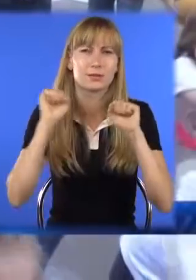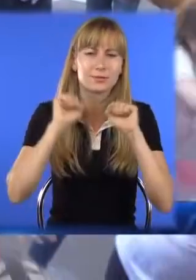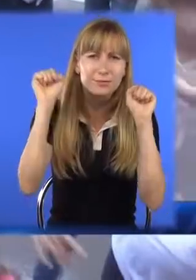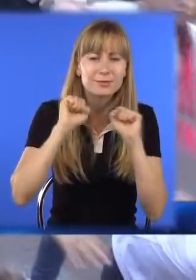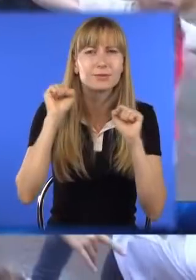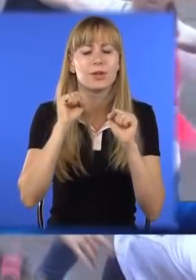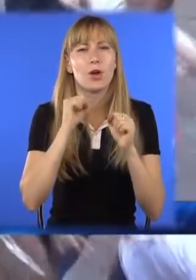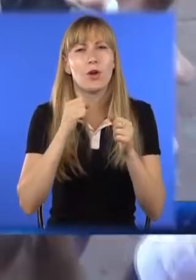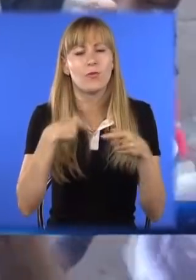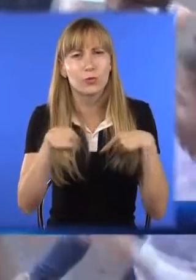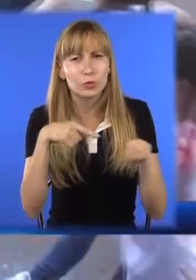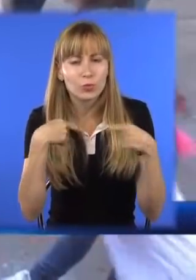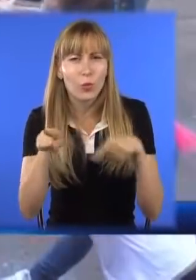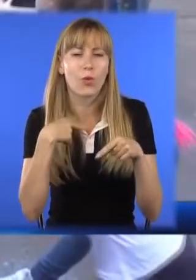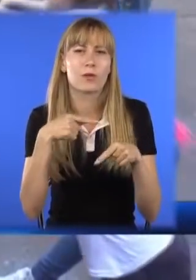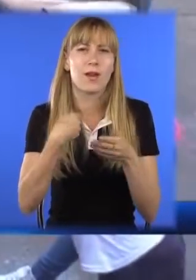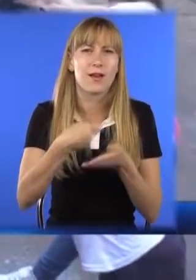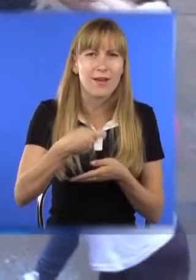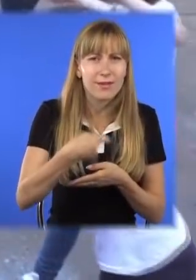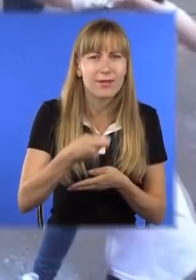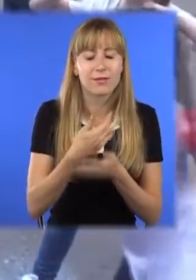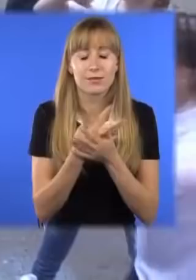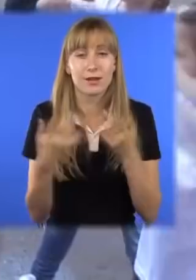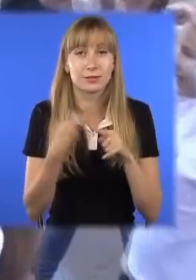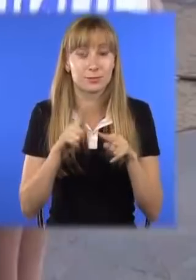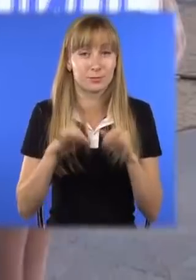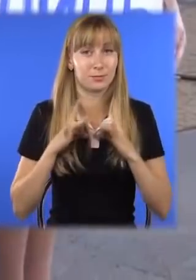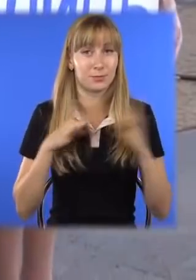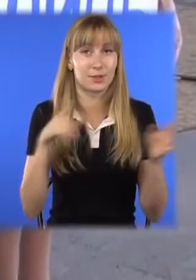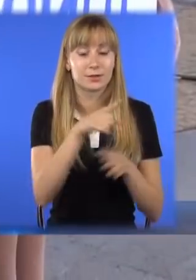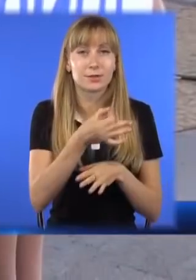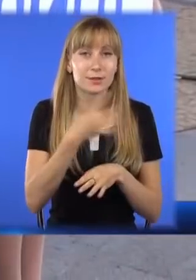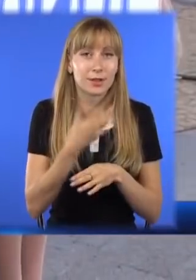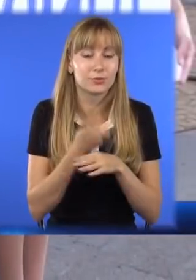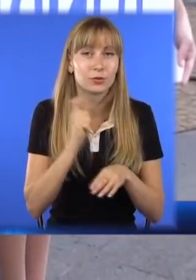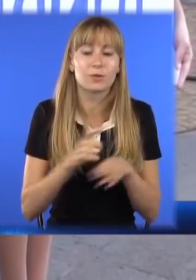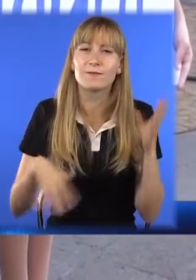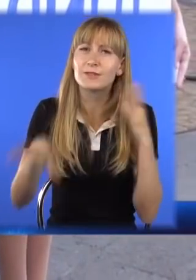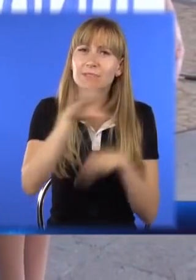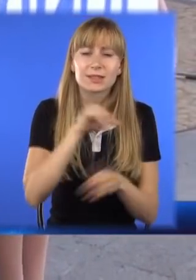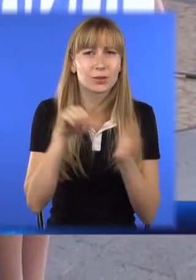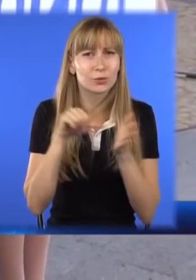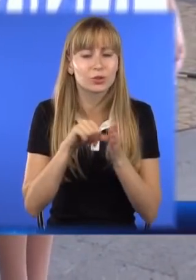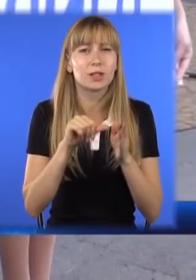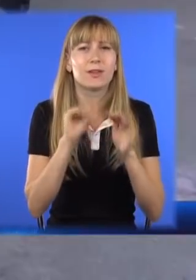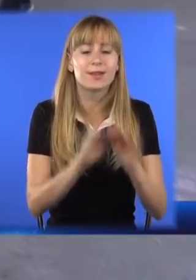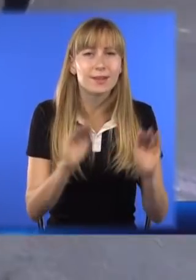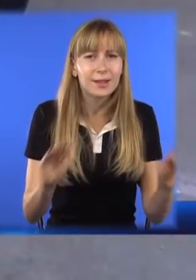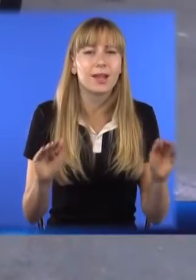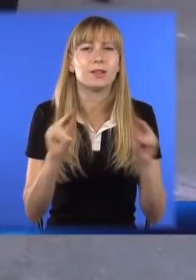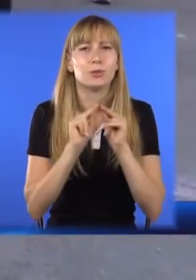Тому нинішньому святу дуже радіють. Беруть участь у ньому всією школою – і учні, і вчителі, і навіть